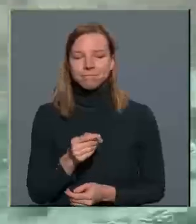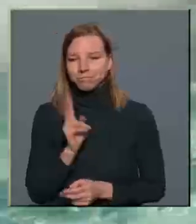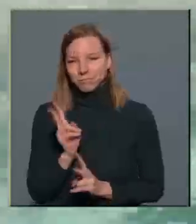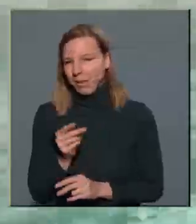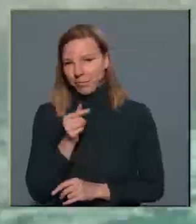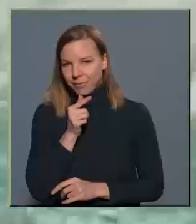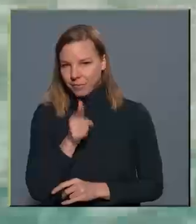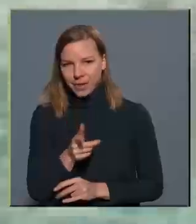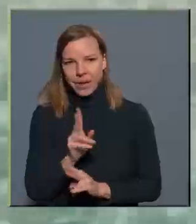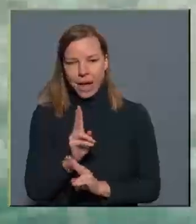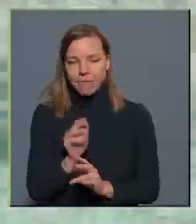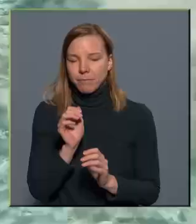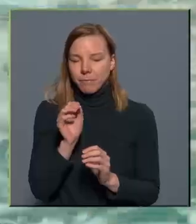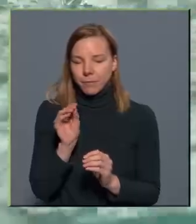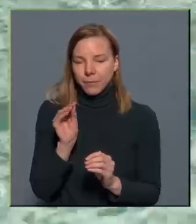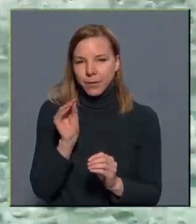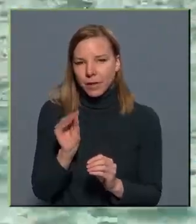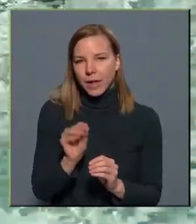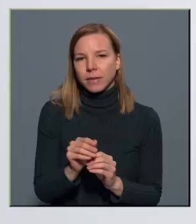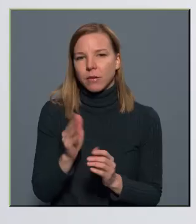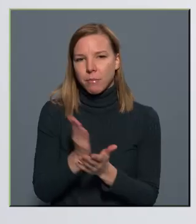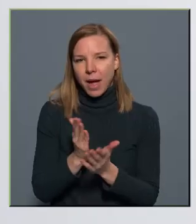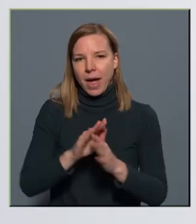a medencében ficánkolnak a jövő bajnokai.